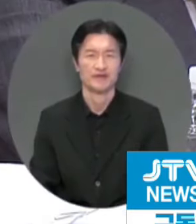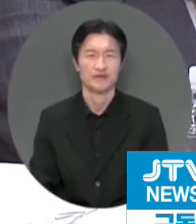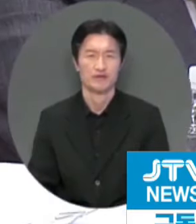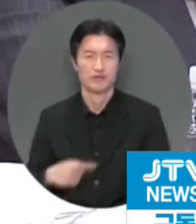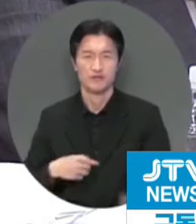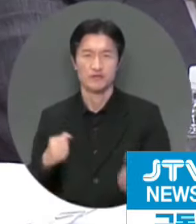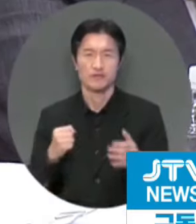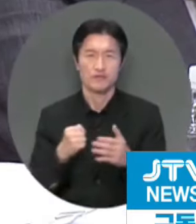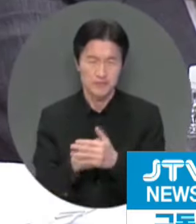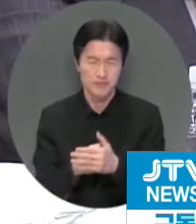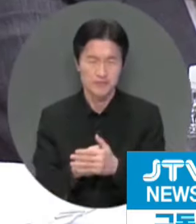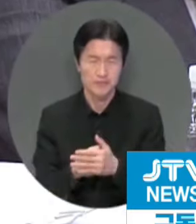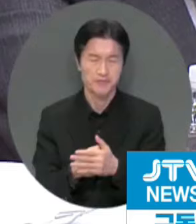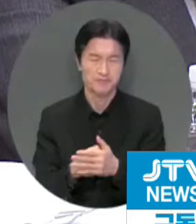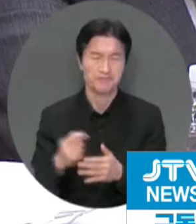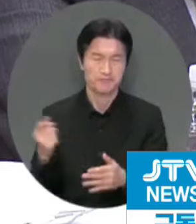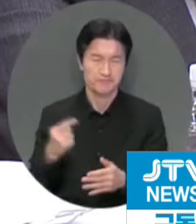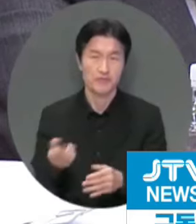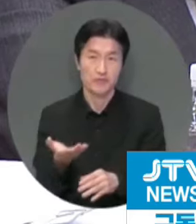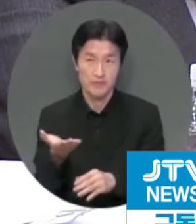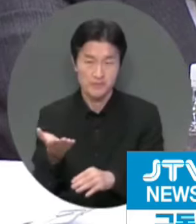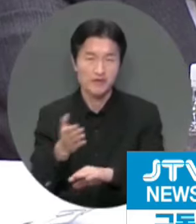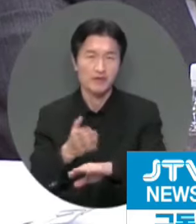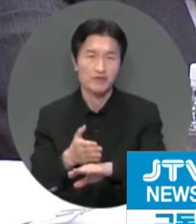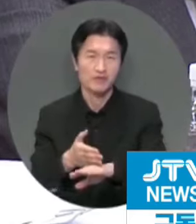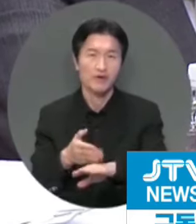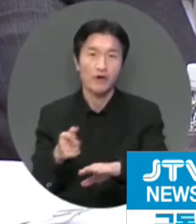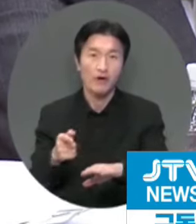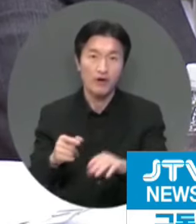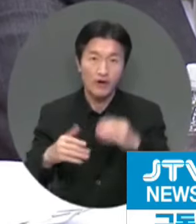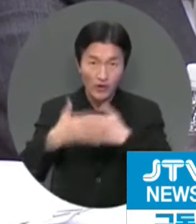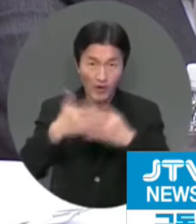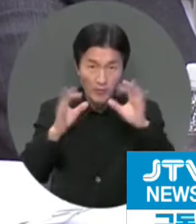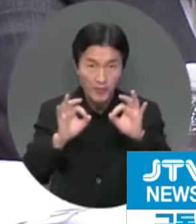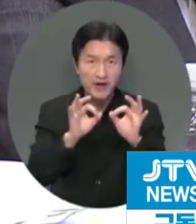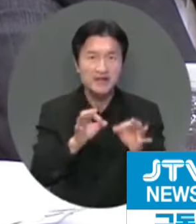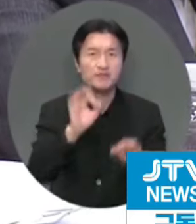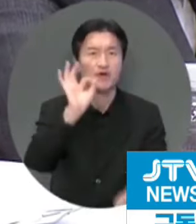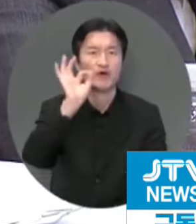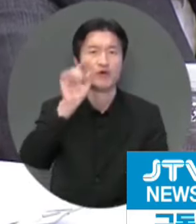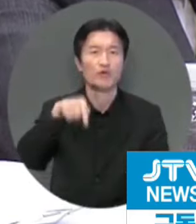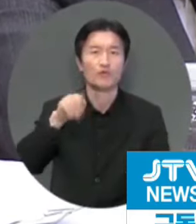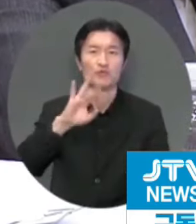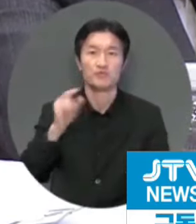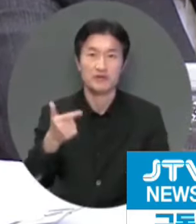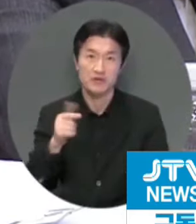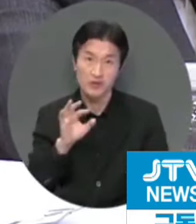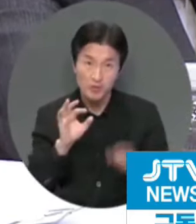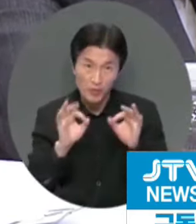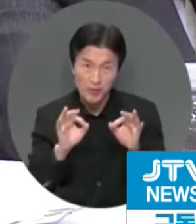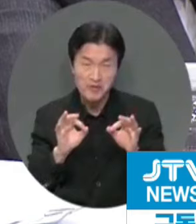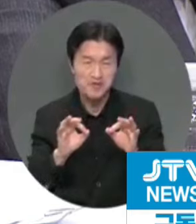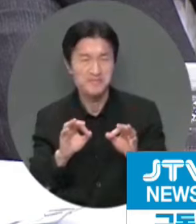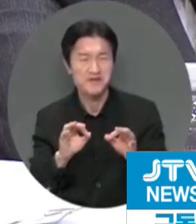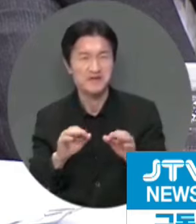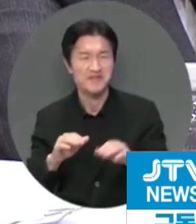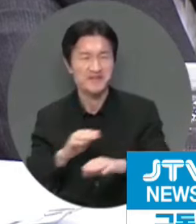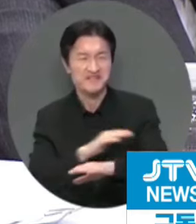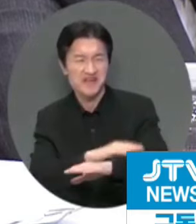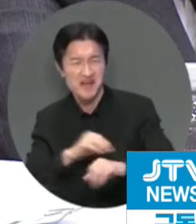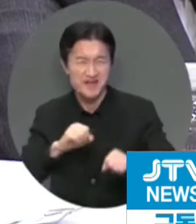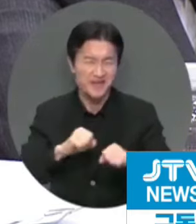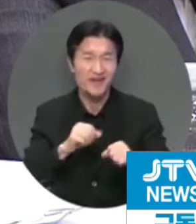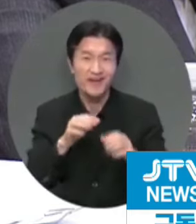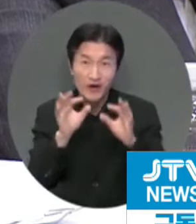용기를 갖고 나와주셔서 감사하고요. 그 영화에서 보면 김우빈이 아주 멋있게 제압하는 장면도 많습니다. 실제로는